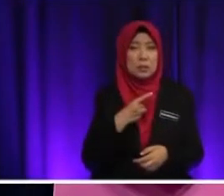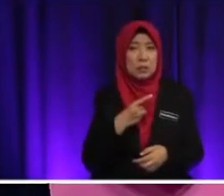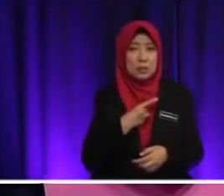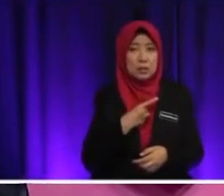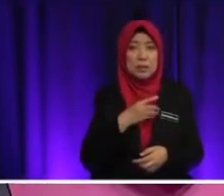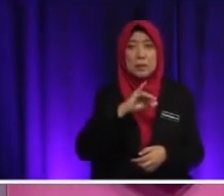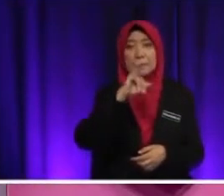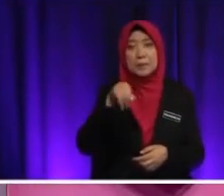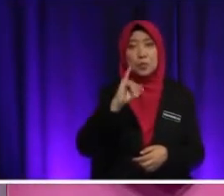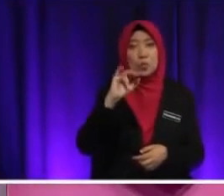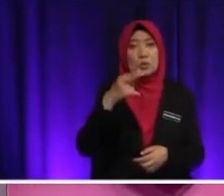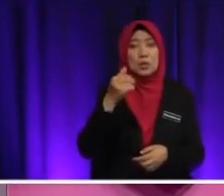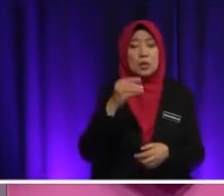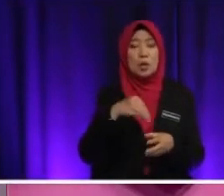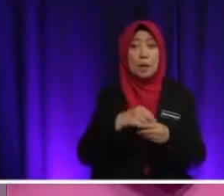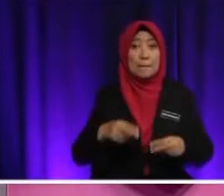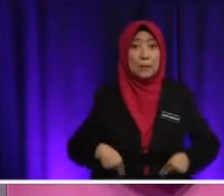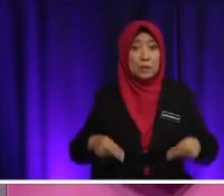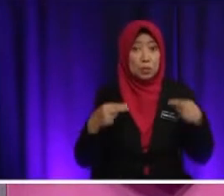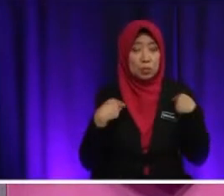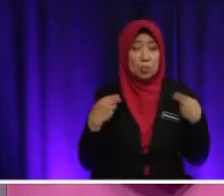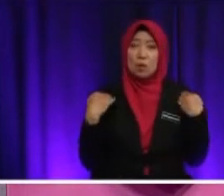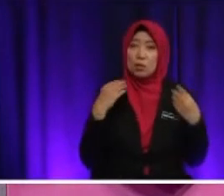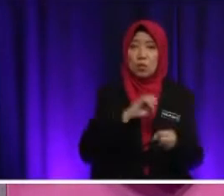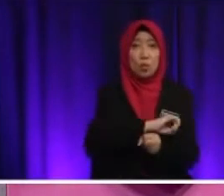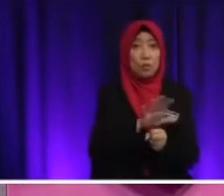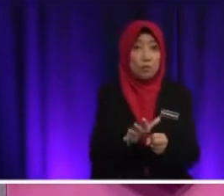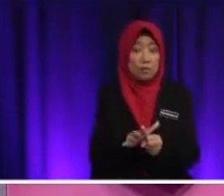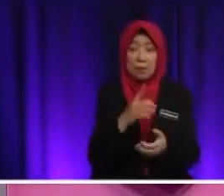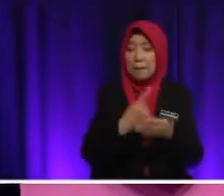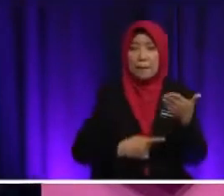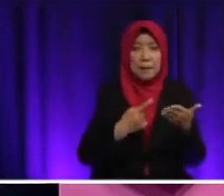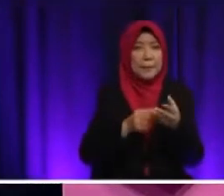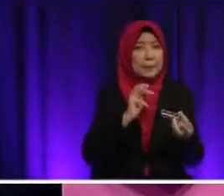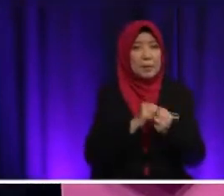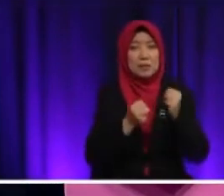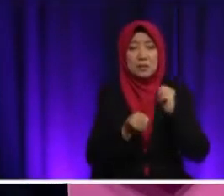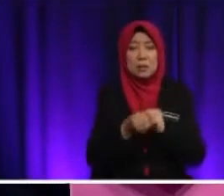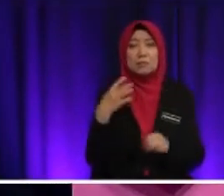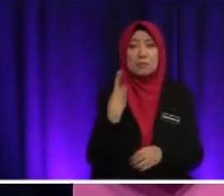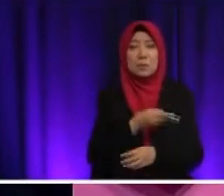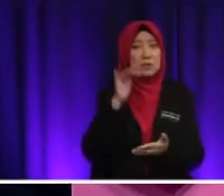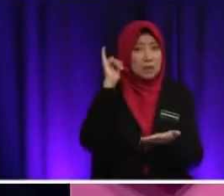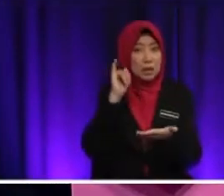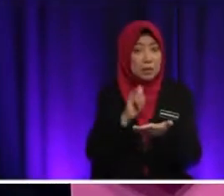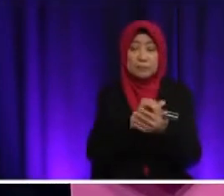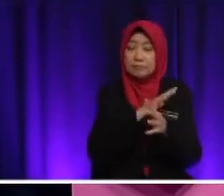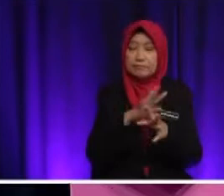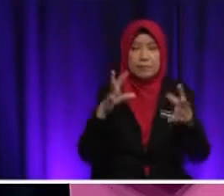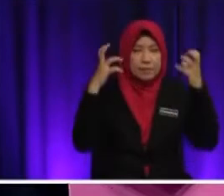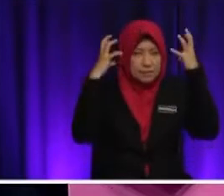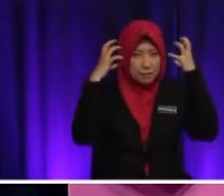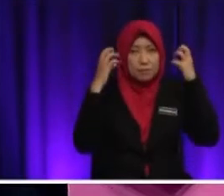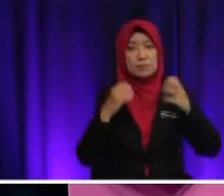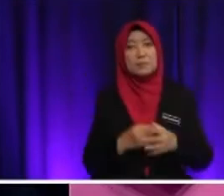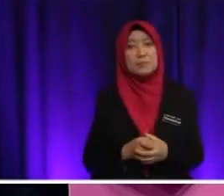dalam berdepan dengan cabaran kehidupan kita. Bila ada COVID ke, ada apa, bila kita yakin dengan Allah SWT, insyaAllah kita tidak akan stres. Okey, itu lima. Okey,